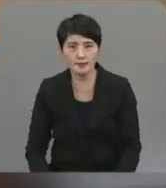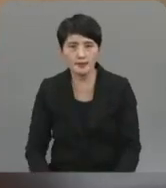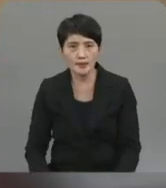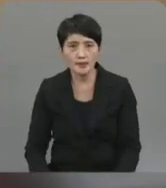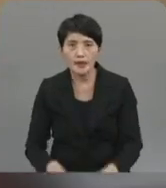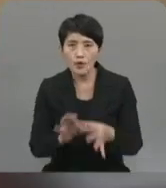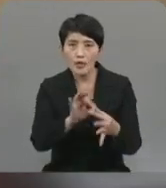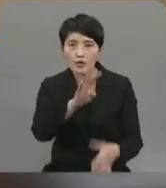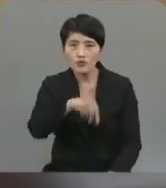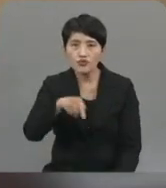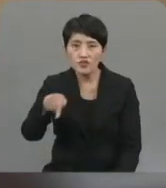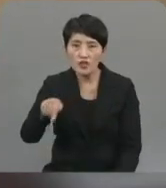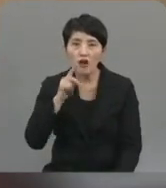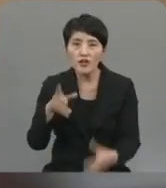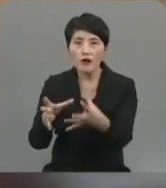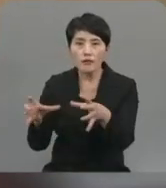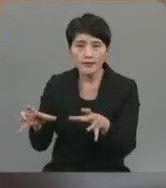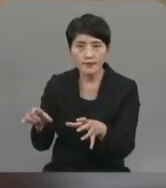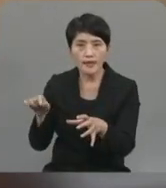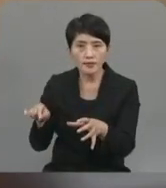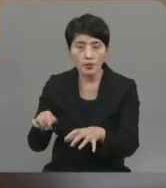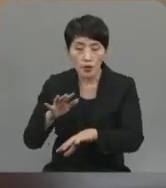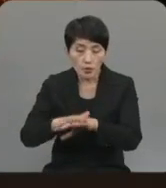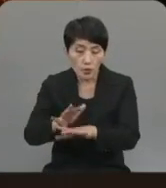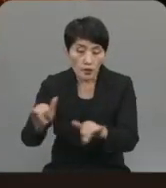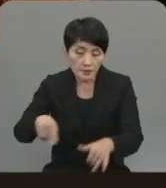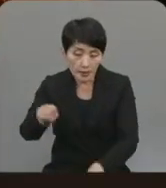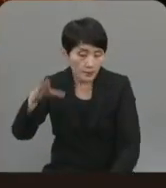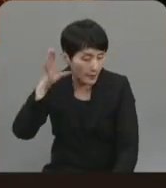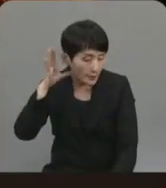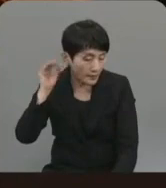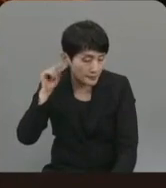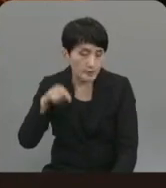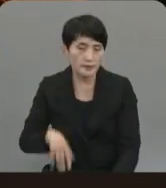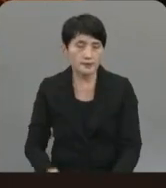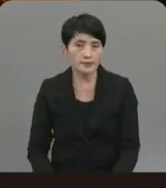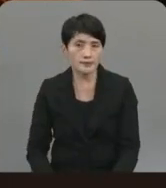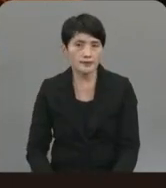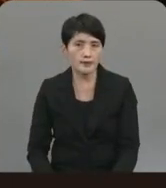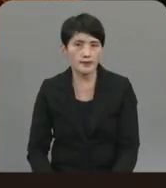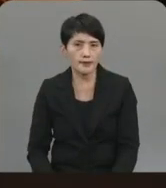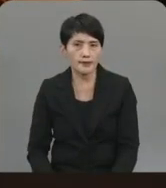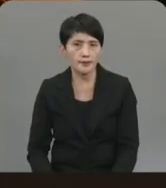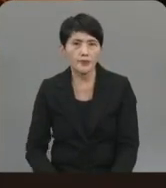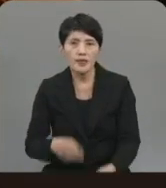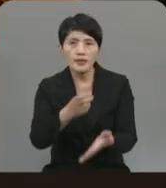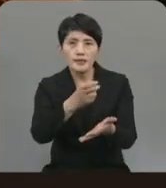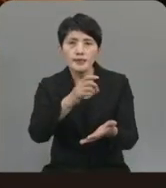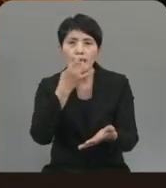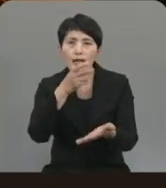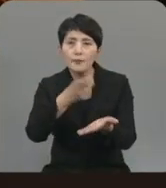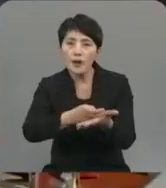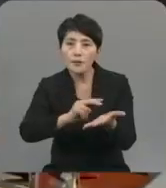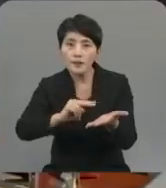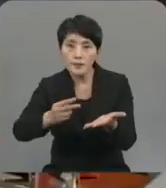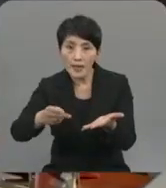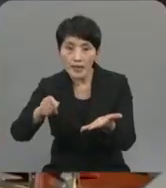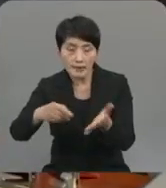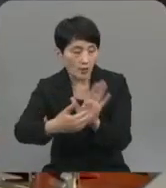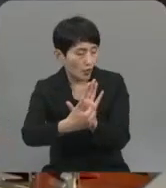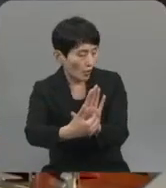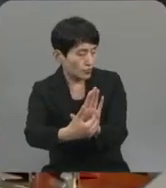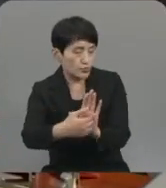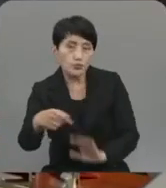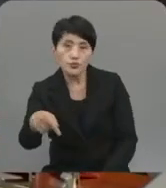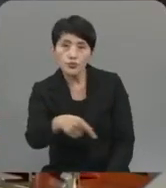hơn 40 tổ chức dân sự ngành nông nghiệp đã yêu cầu phải thảo luận lại toàn diện sự thảo luận này tổng thống Jun dự kiến sẽ sớm thực hiện quyền phủ quyết